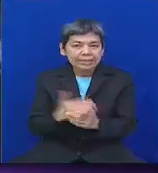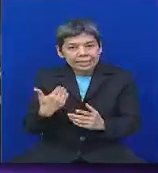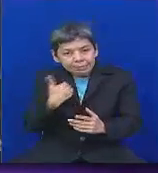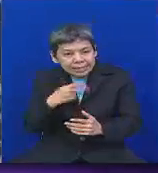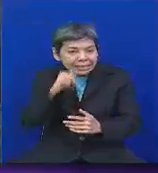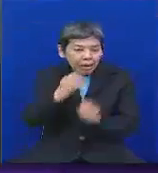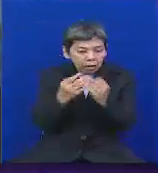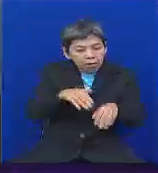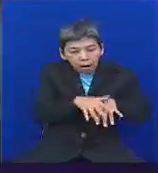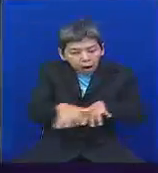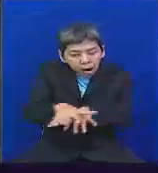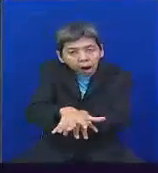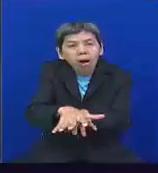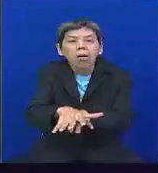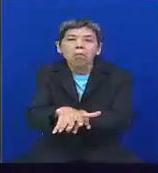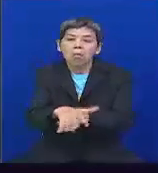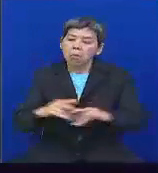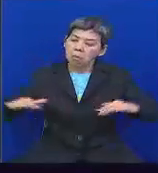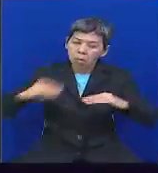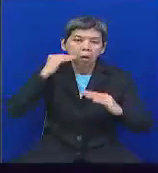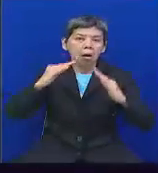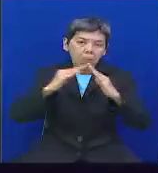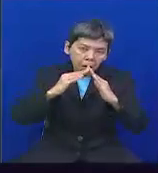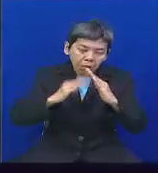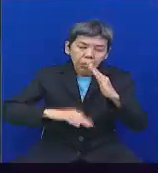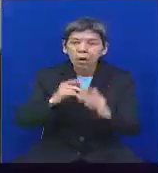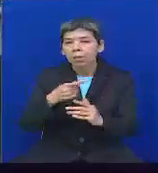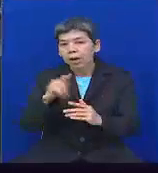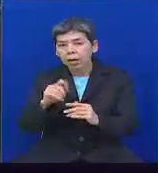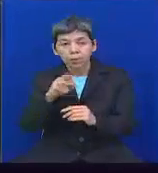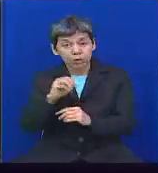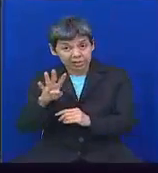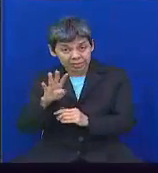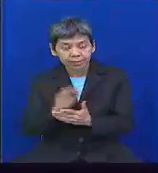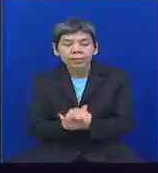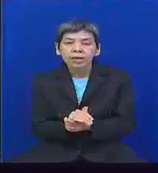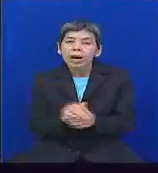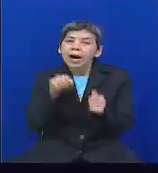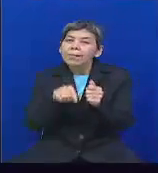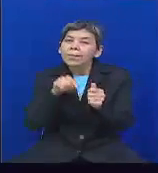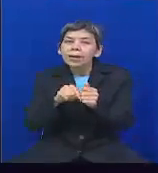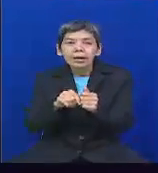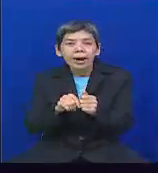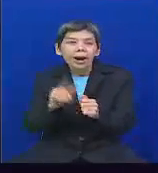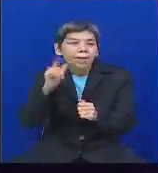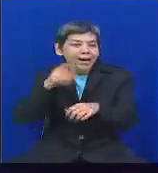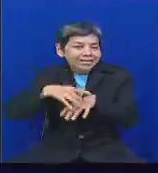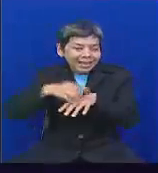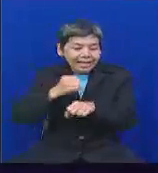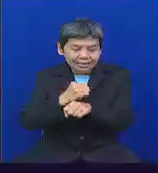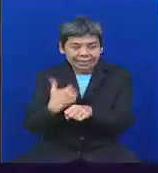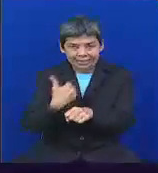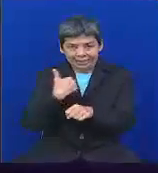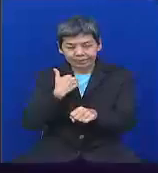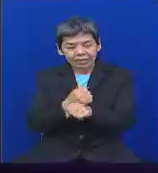มีน้ำป่าไหลหลากเข้าท่วมพื้นที่ในบ้านป่าแป๋หมู่ที่4ตำบลป่าแป๋อำเภอแม่แตงทำให้บ้านเรือนราษฎรและพื้น